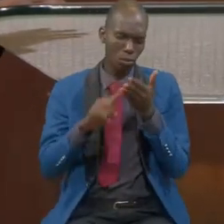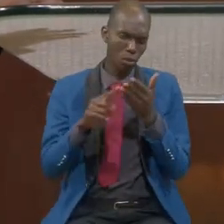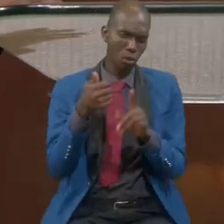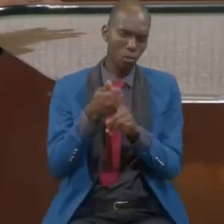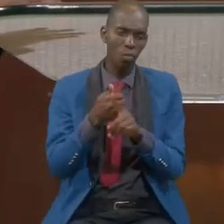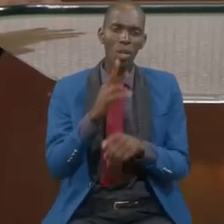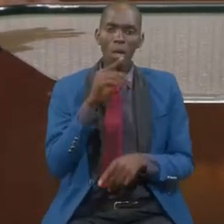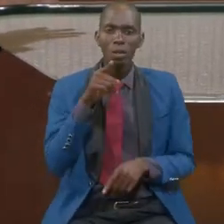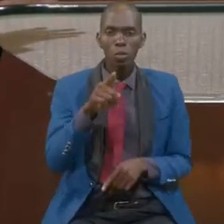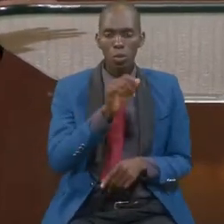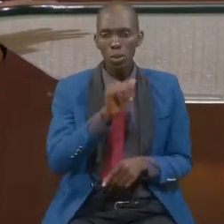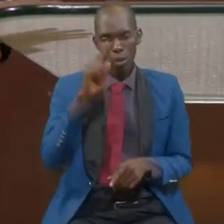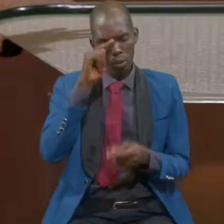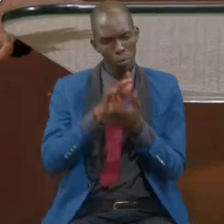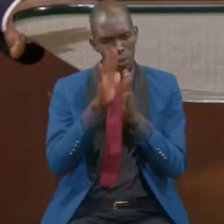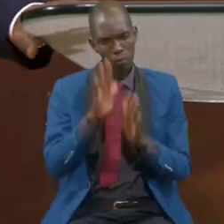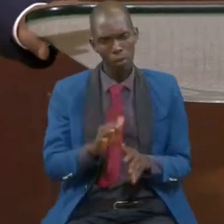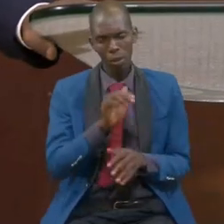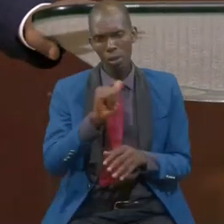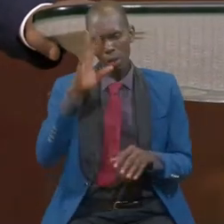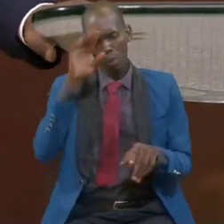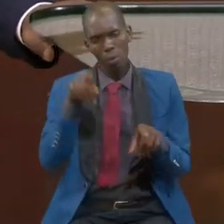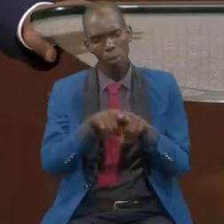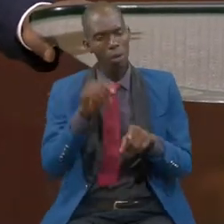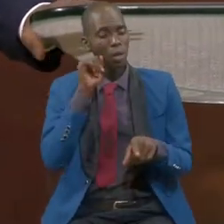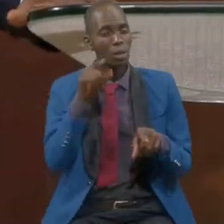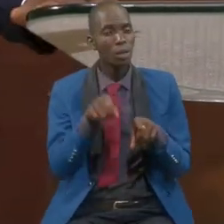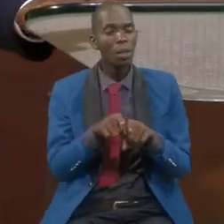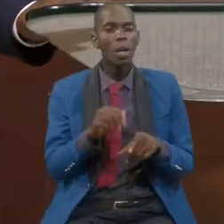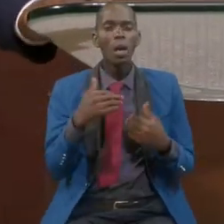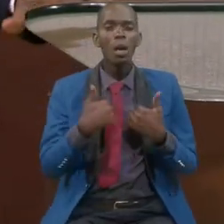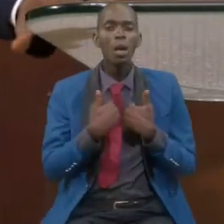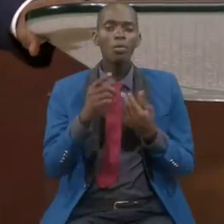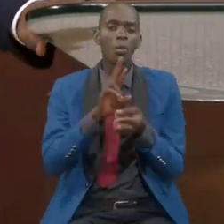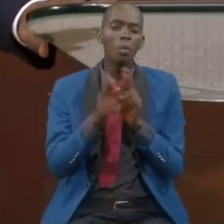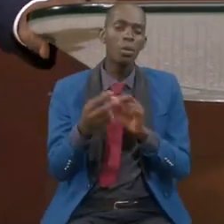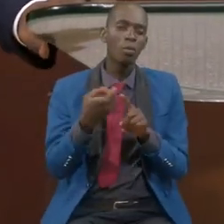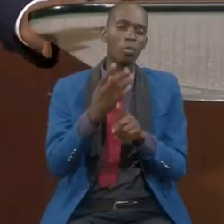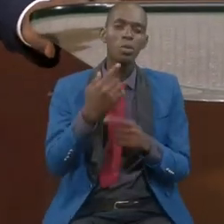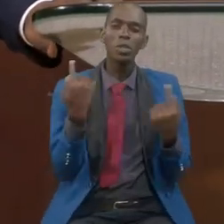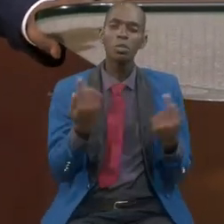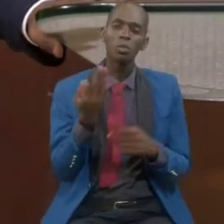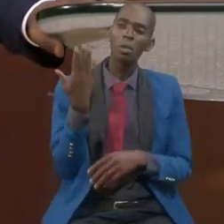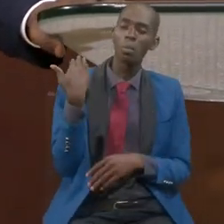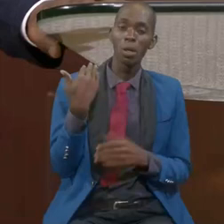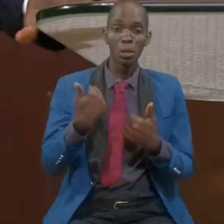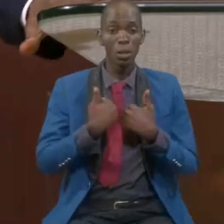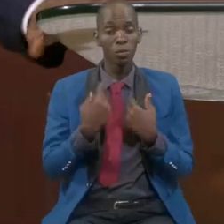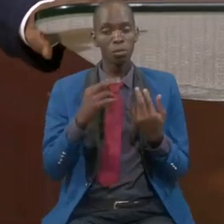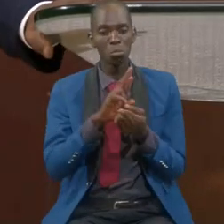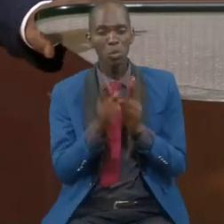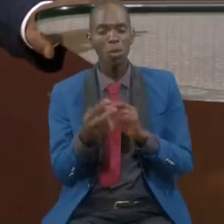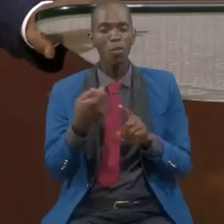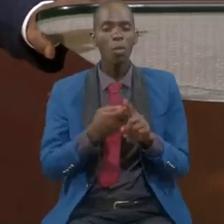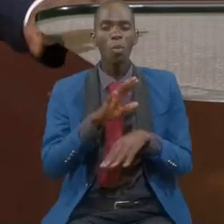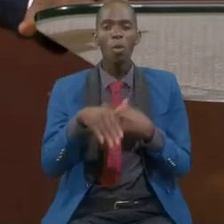êtes frère, si vous êtes sœur. Est-ce que vous êtes repenti? Repenti de votre passé? Est-ce que vous êtes repenti de tout